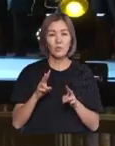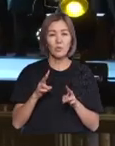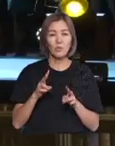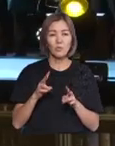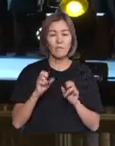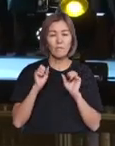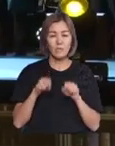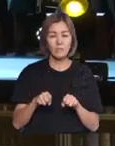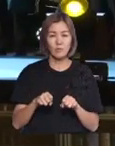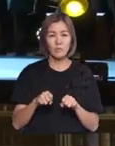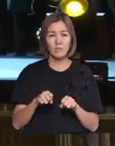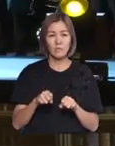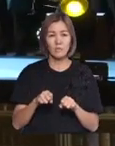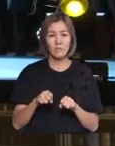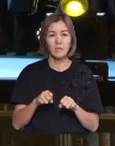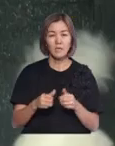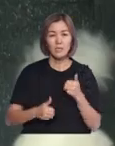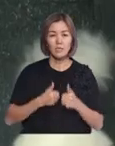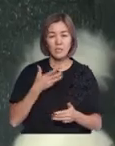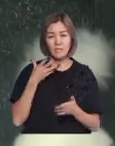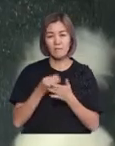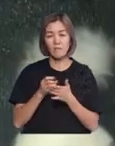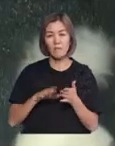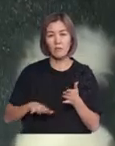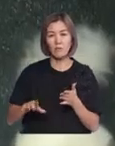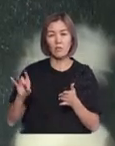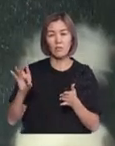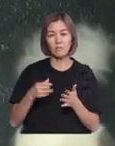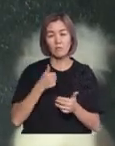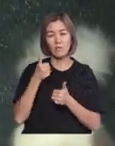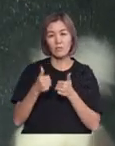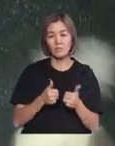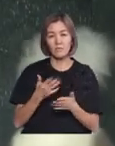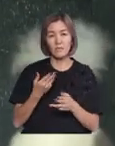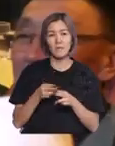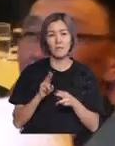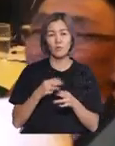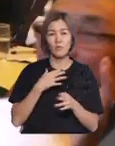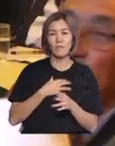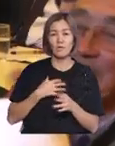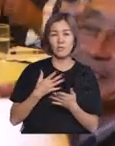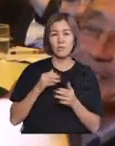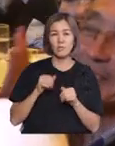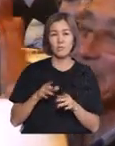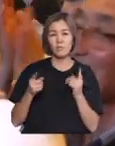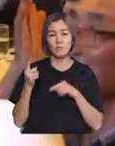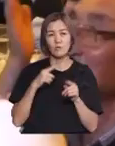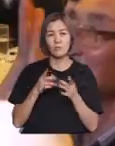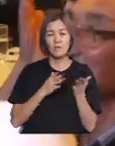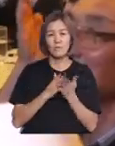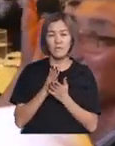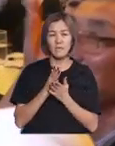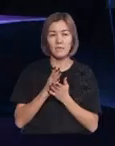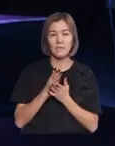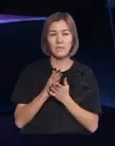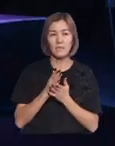им возможность отстаивать честь своего региона в республиканском состязании, что стало важным шагом в их творческой карьере. В